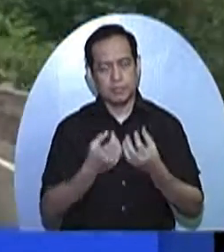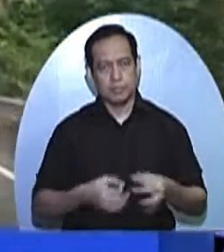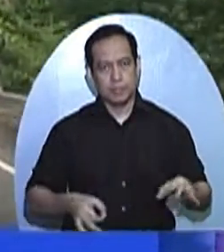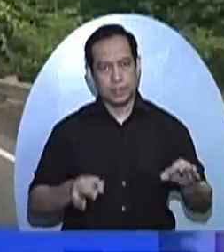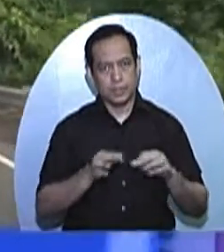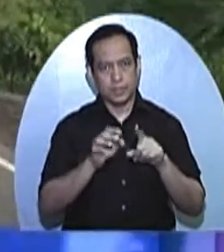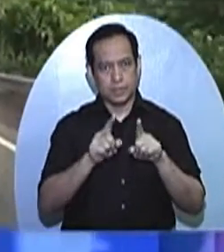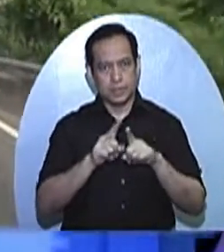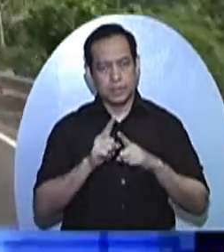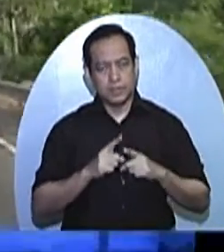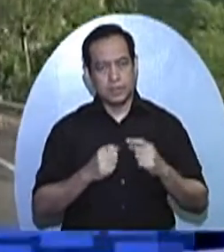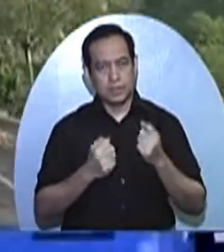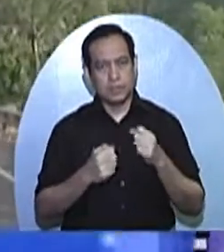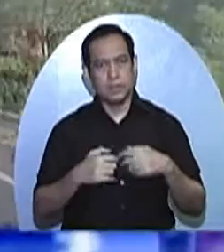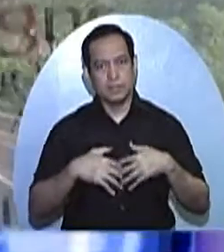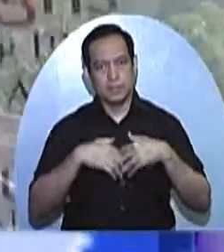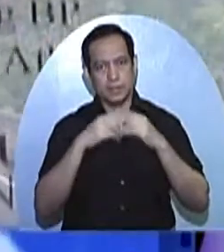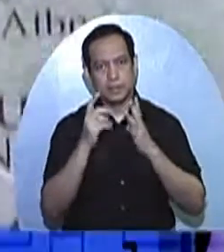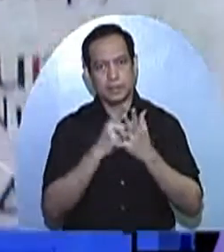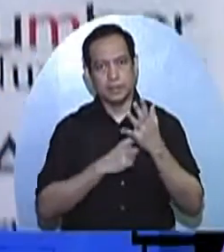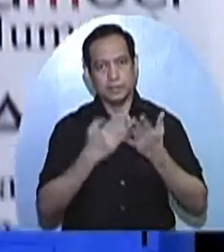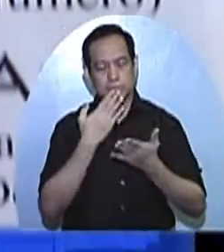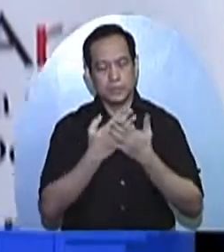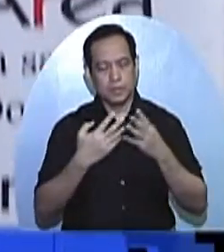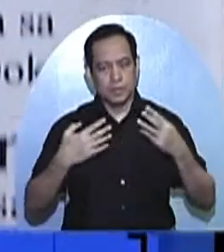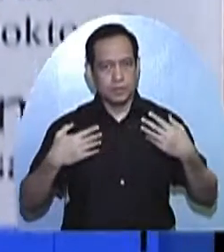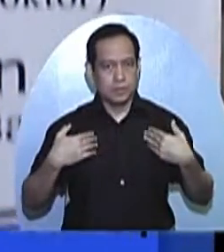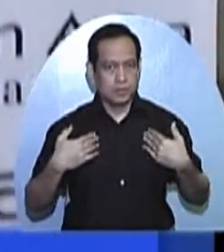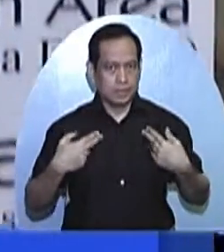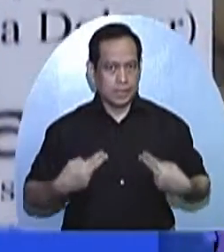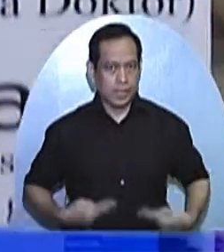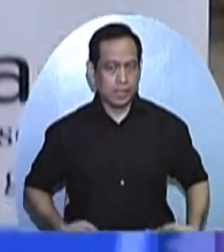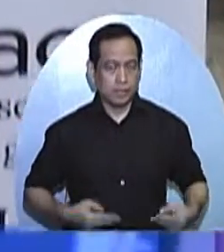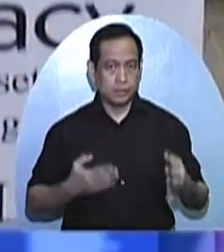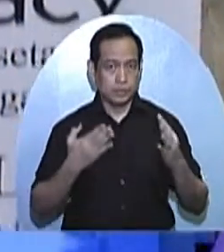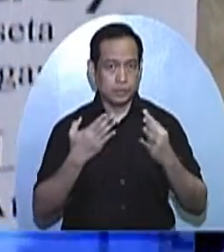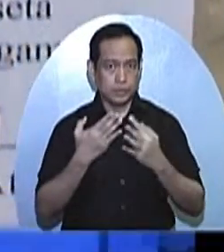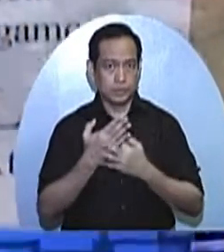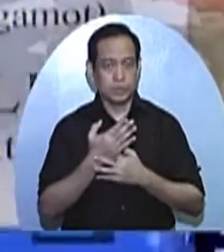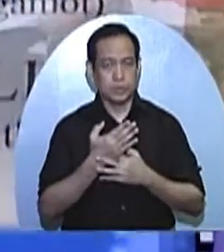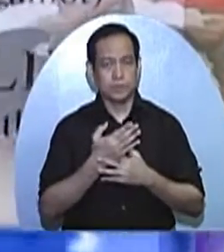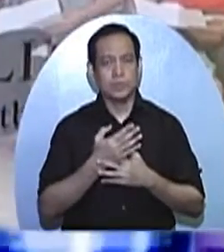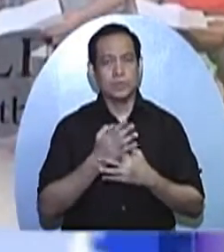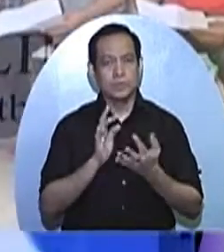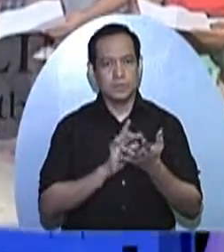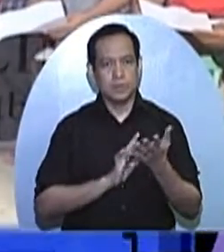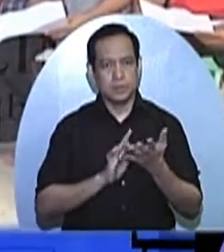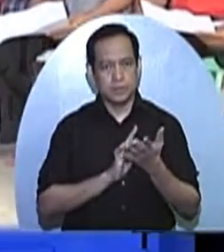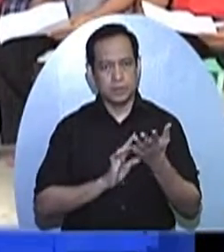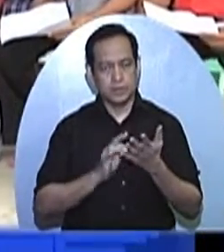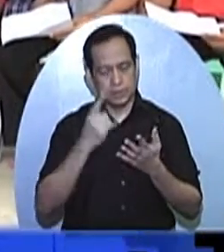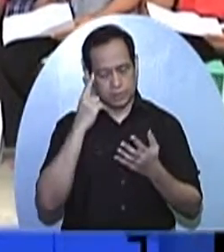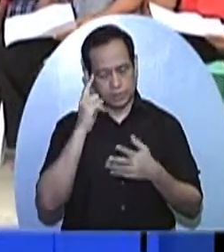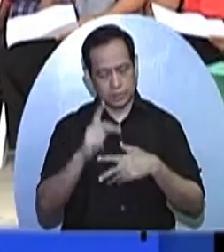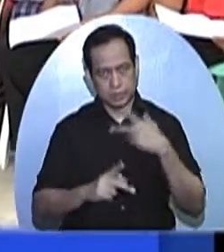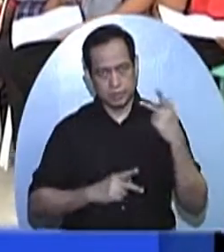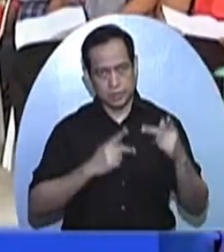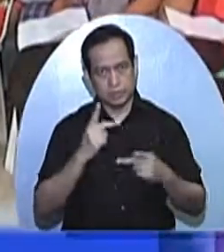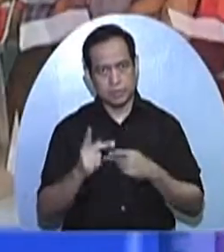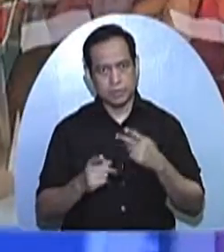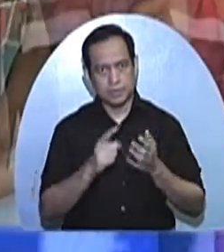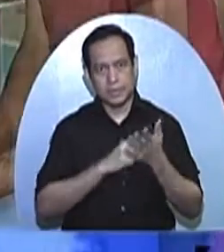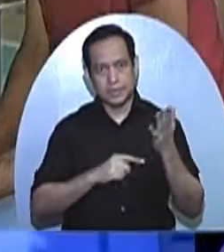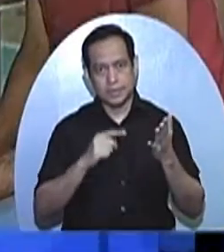Binibigyang halaga rin nila ang pagtataguyod ng magandang kalusugan sa pamamagitan ng paghatid ng gamot para sa